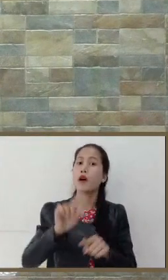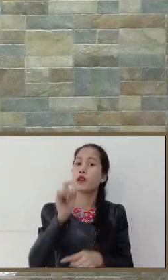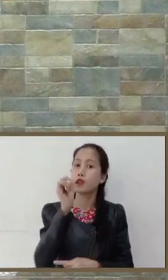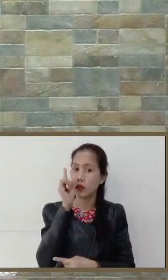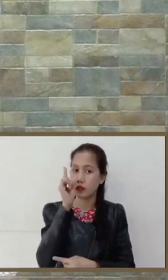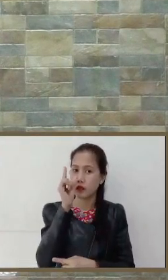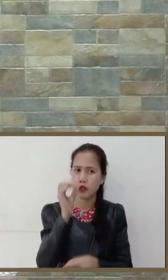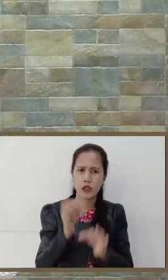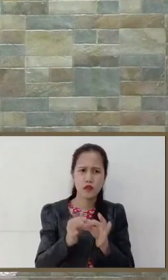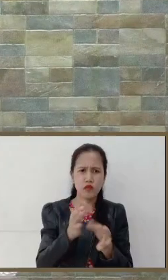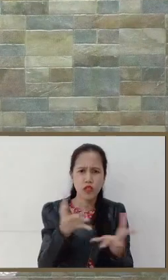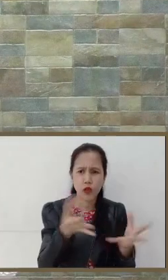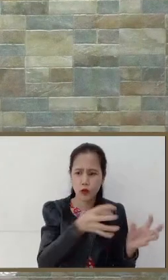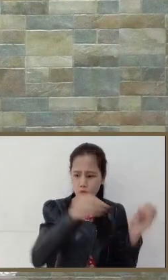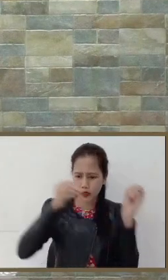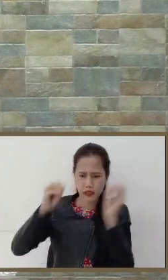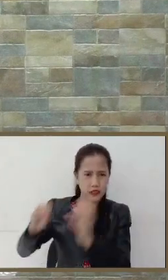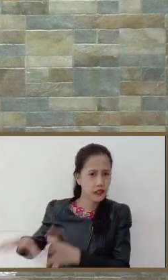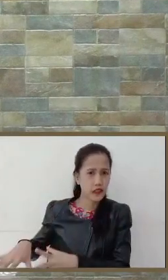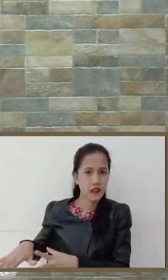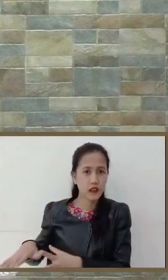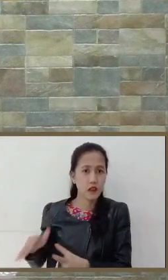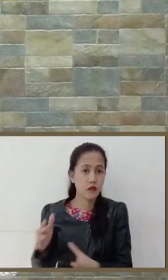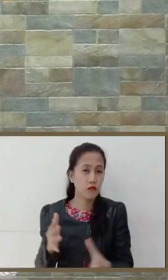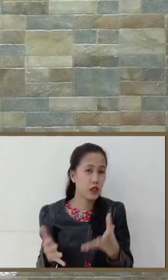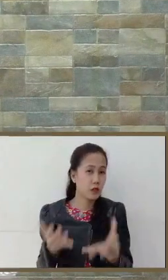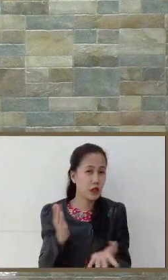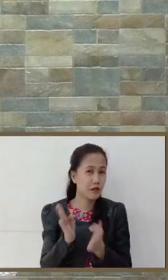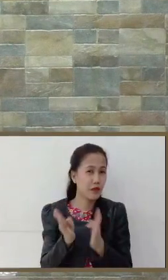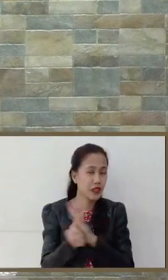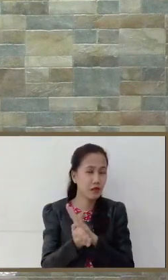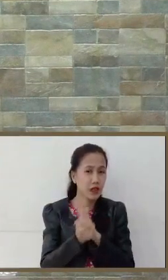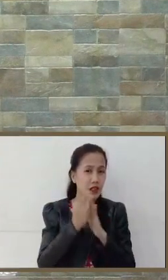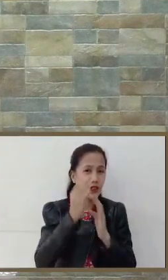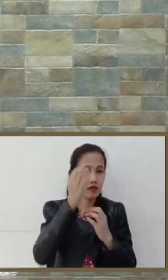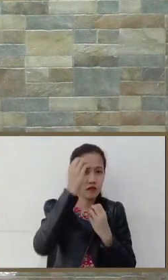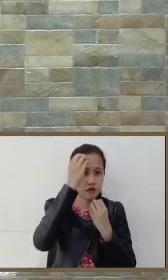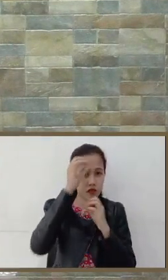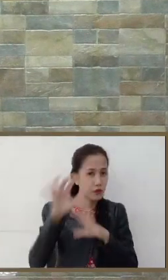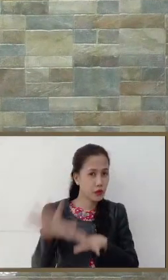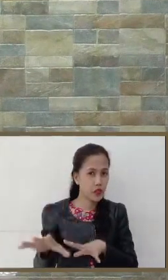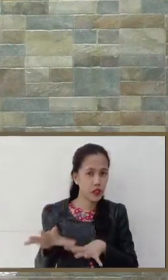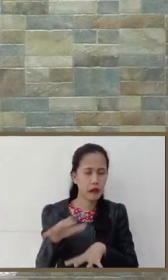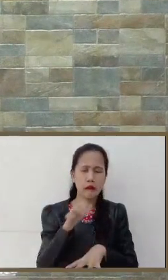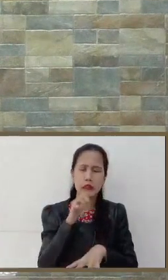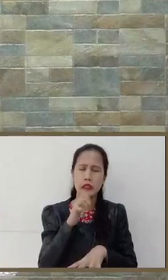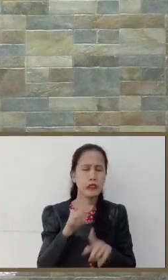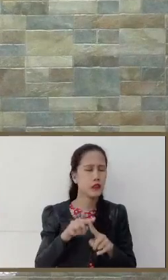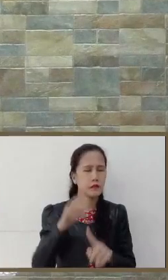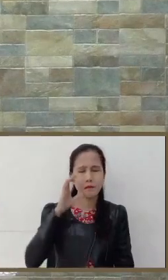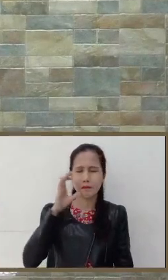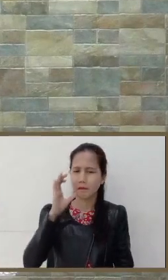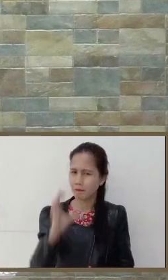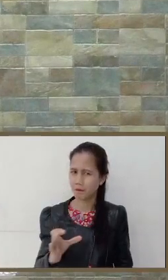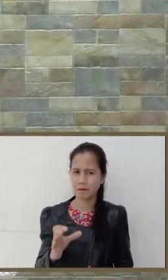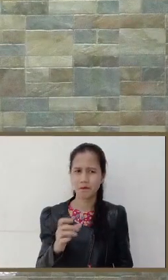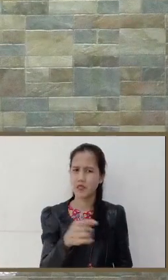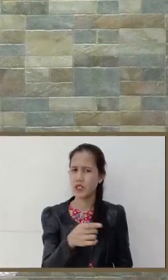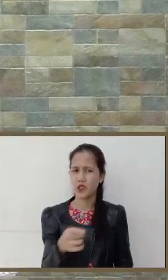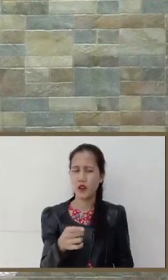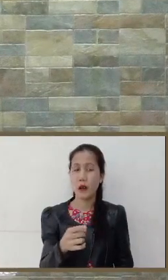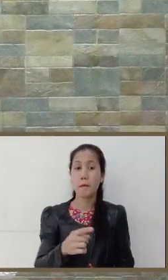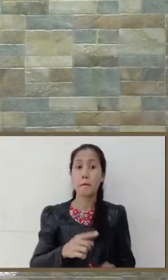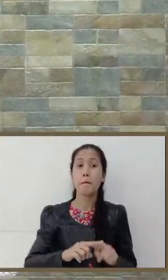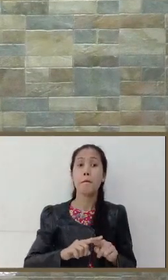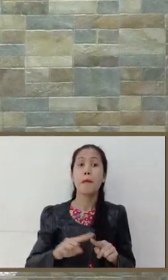may antatanggalin dyan, isipin mo rin, baka naging disobedience ka na. Hindi yan para i-condemn ka. Yan ay para ikaw